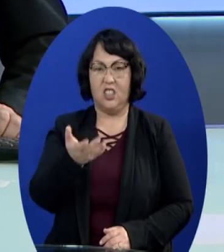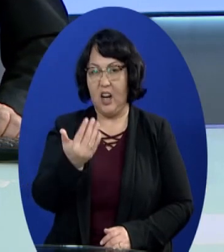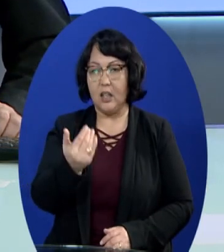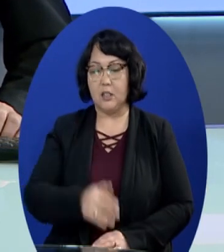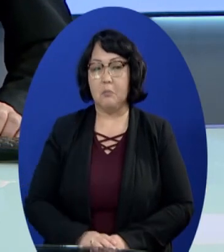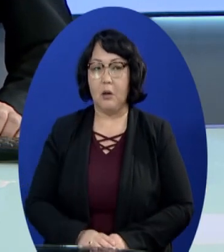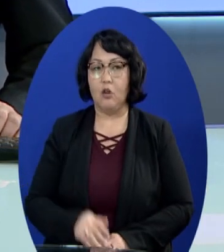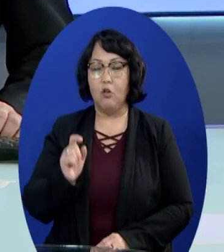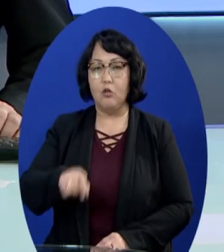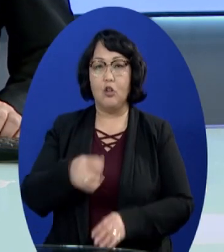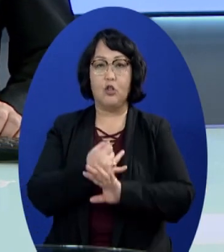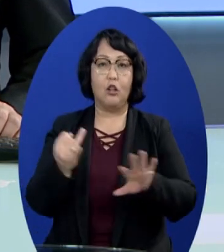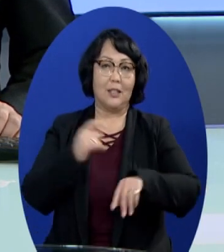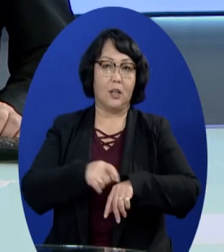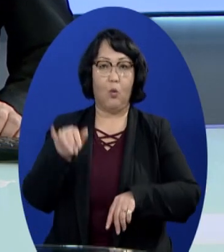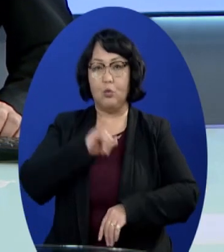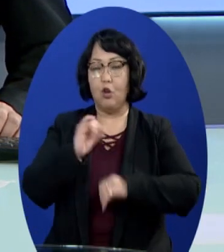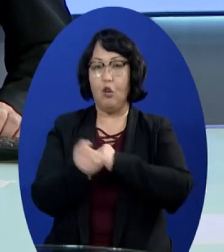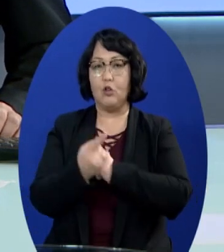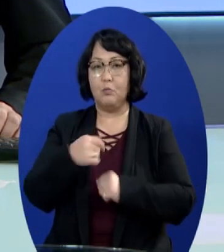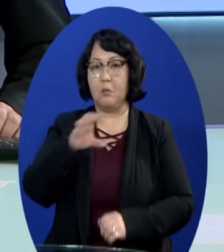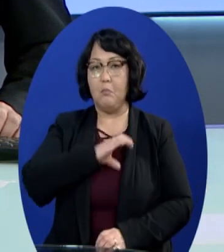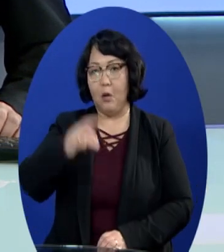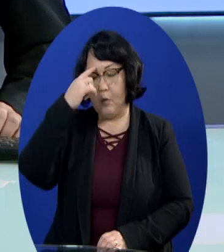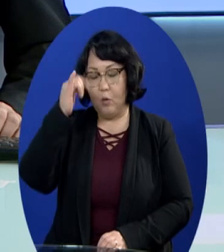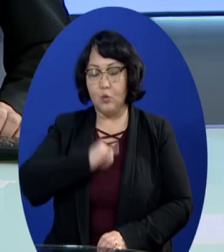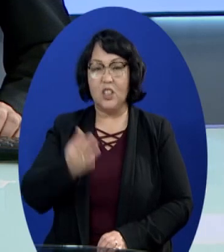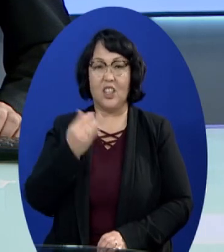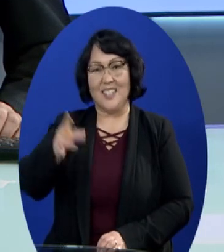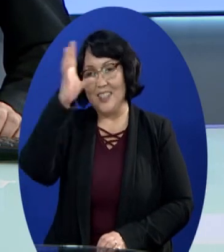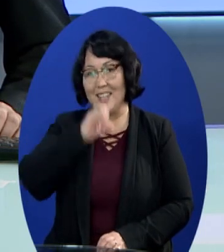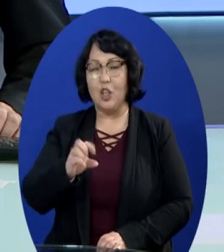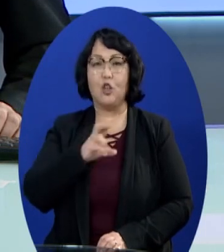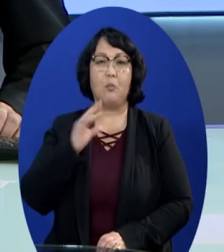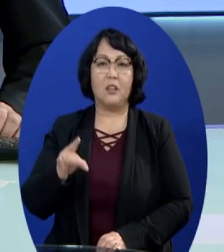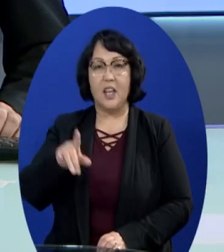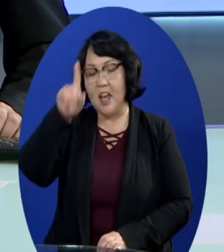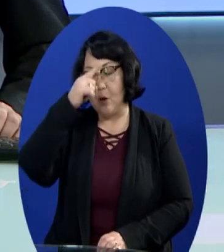Өнөөдөр 19 цаг үед улсын онцгой комиссын дарга Монгол улсын шатар сайд Содбаатар, Монгол улсын эрүүл мэндийн сайд